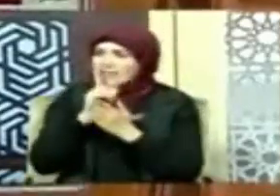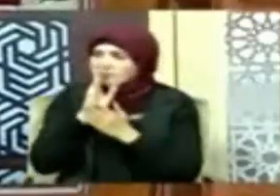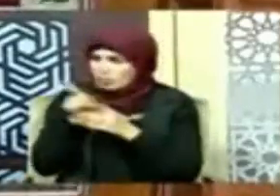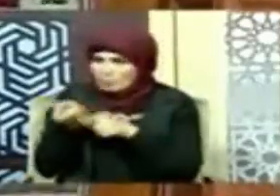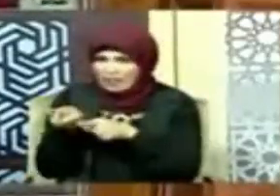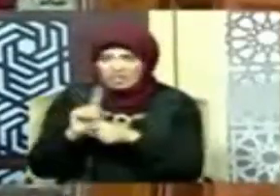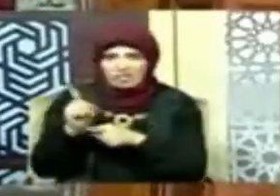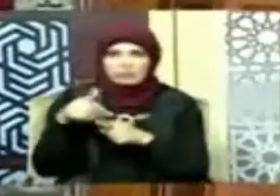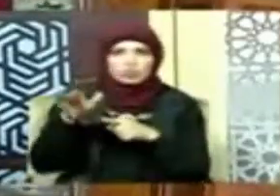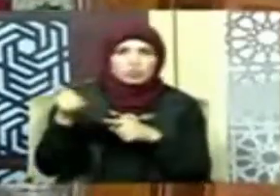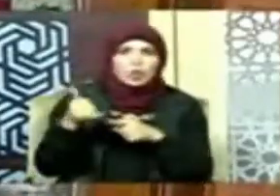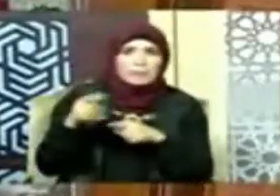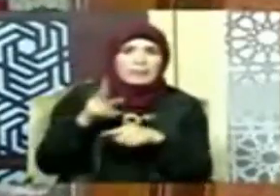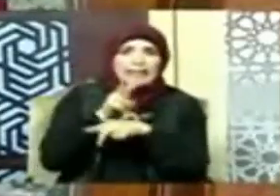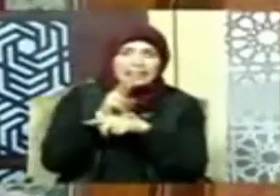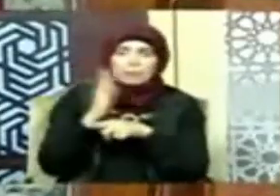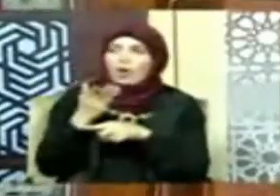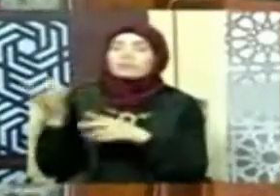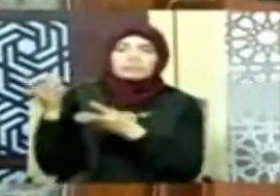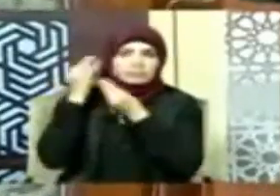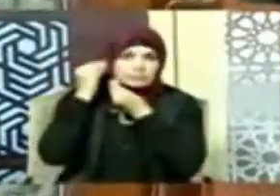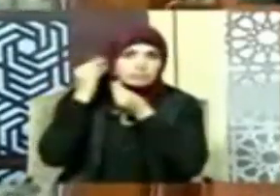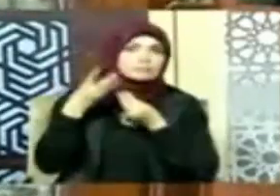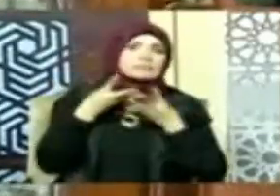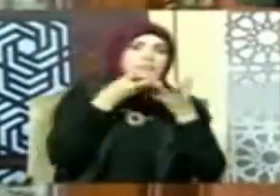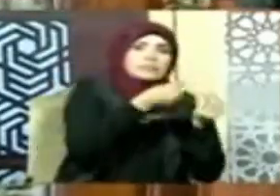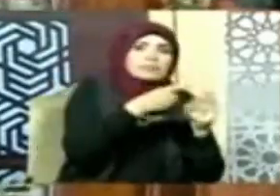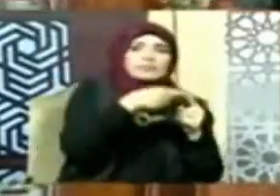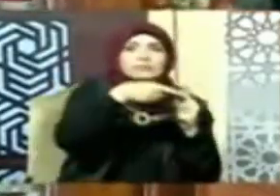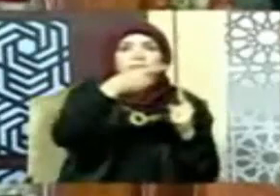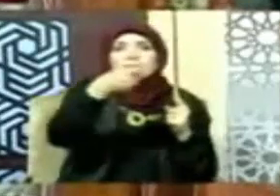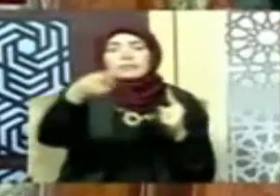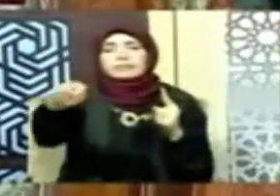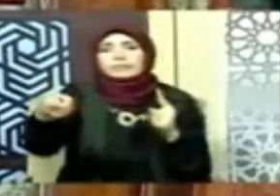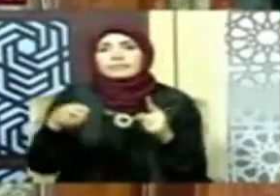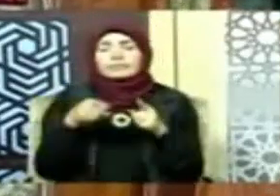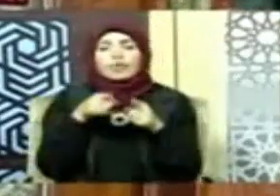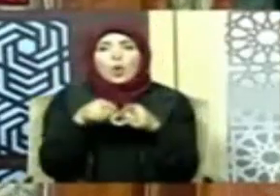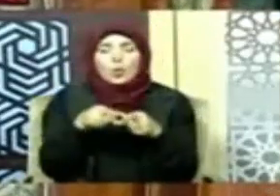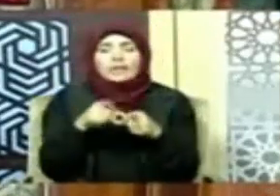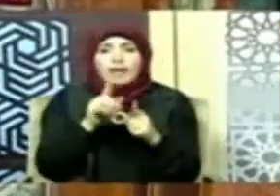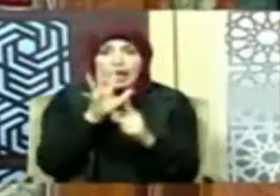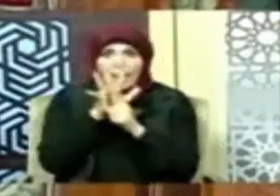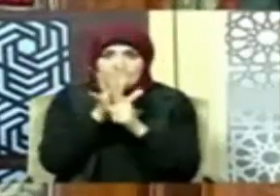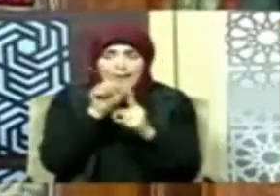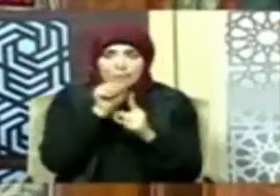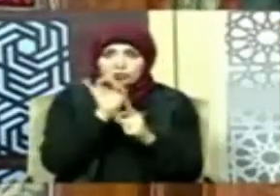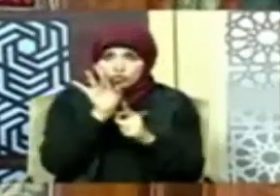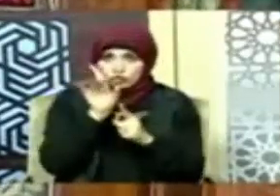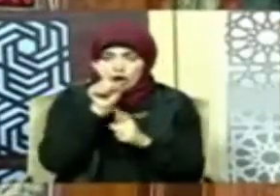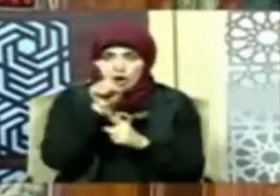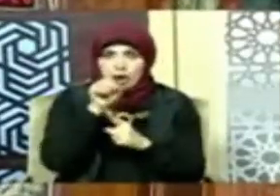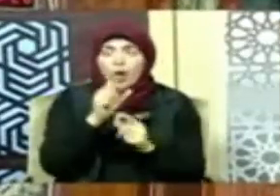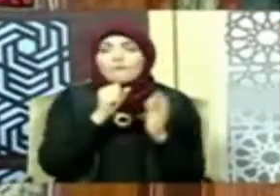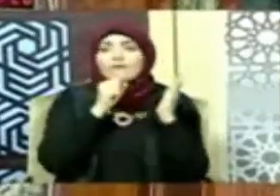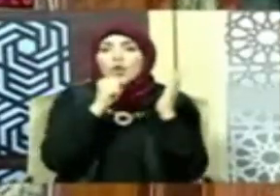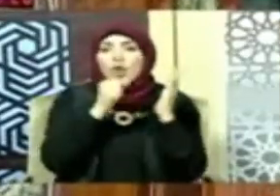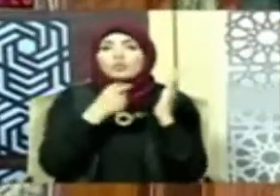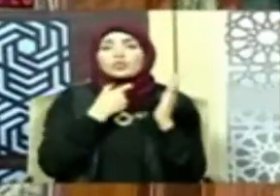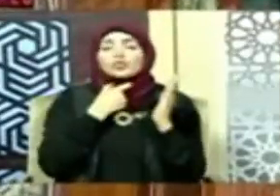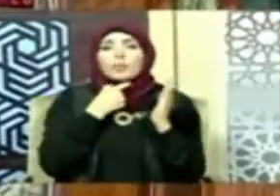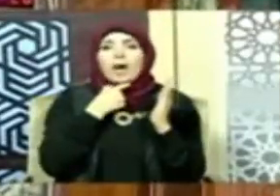إن شاء الله ما سيكون لنا ولزملائنا من الأئمة في الخطبة